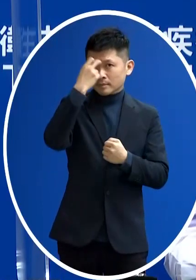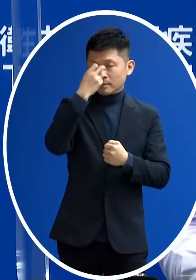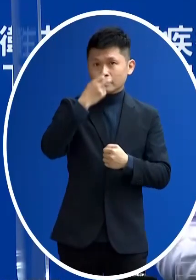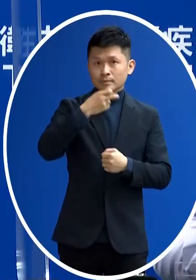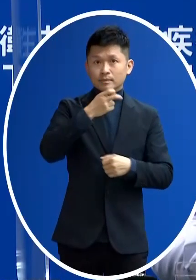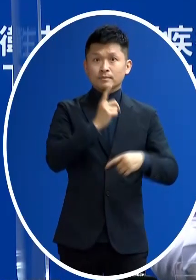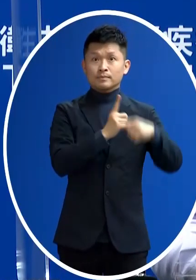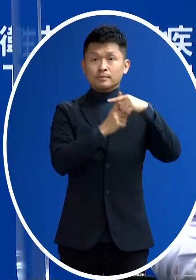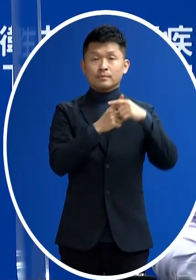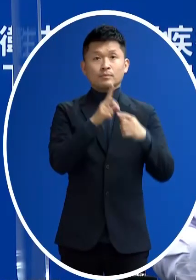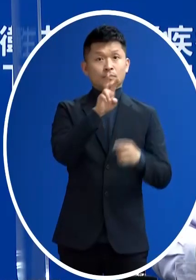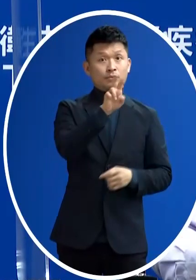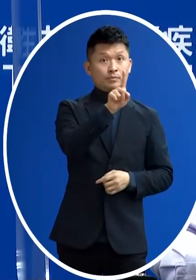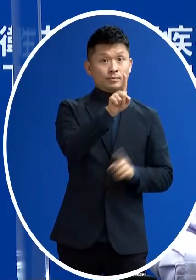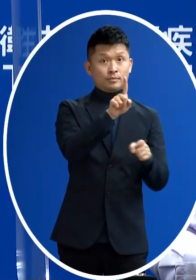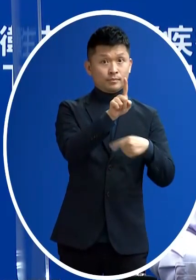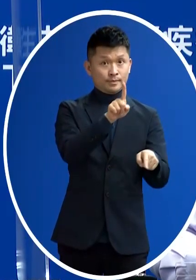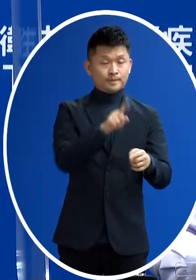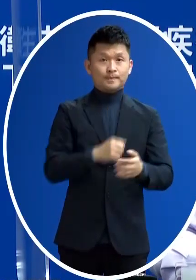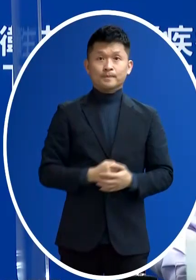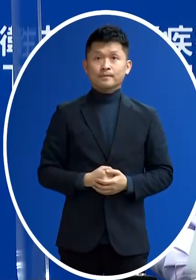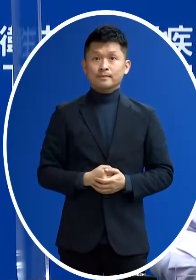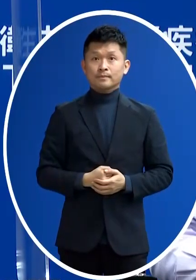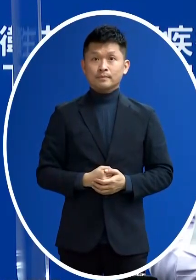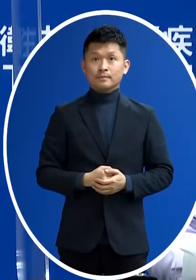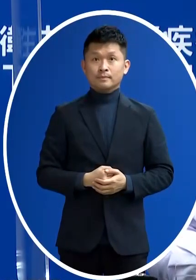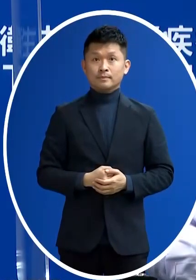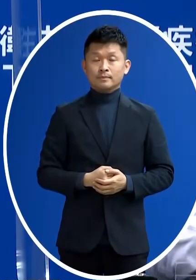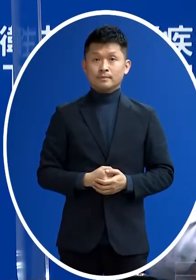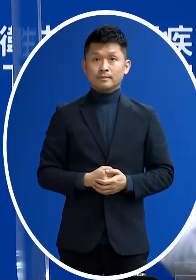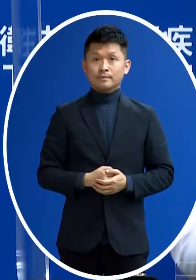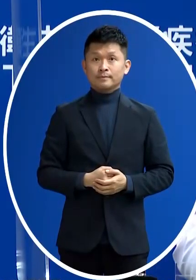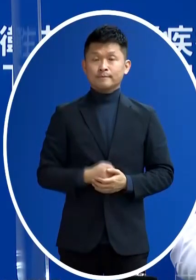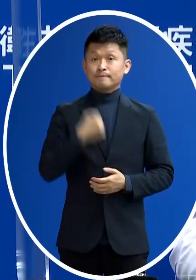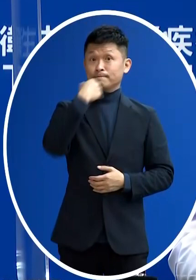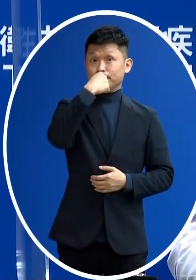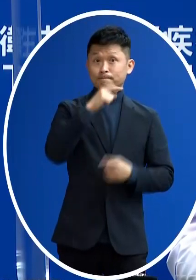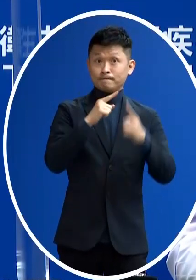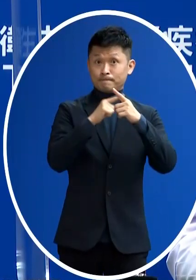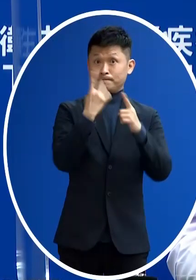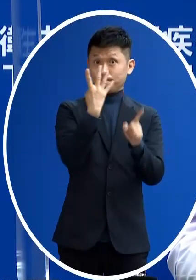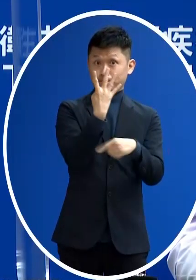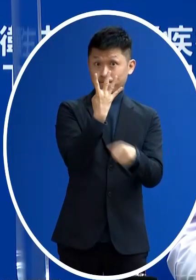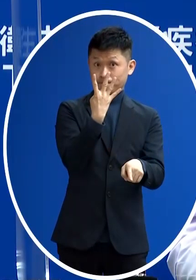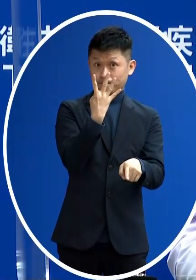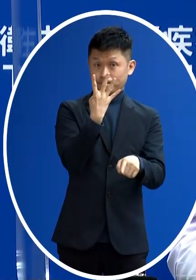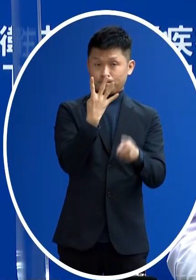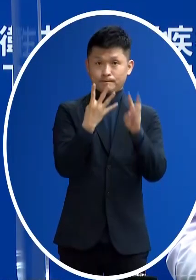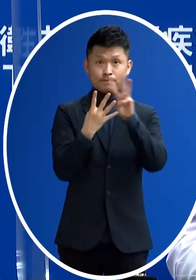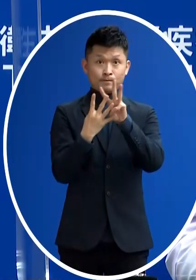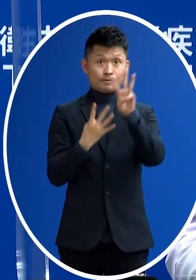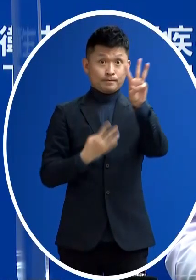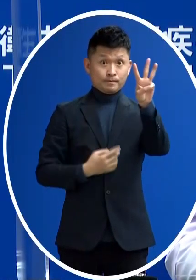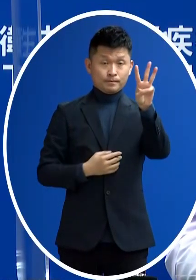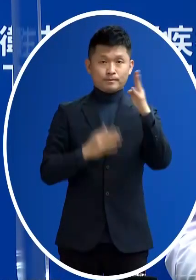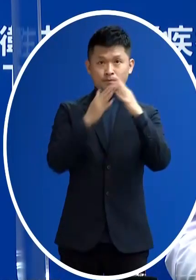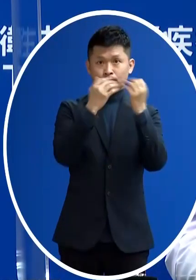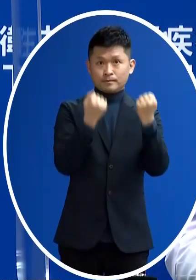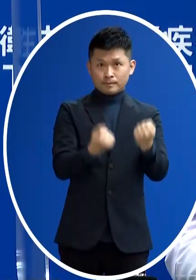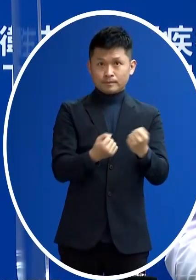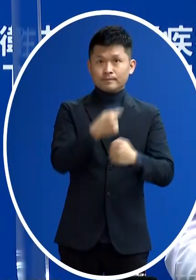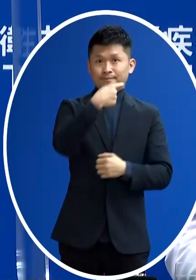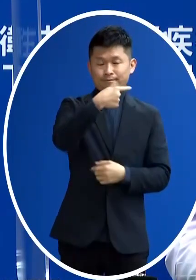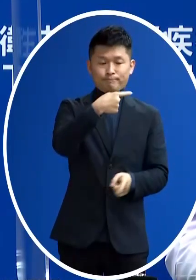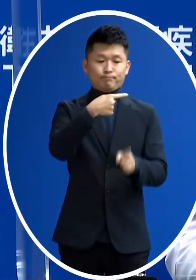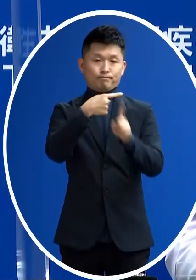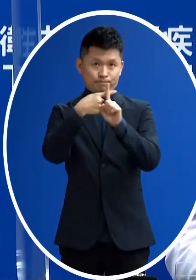裁剪有21例，那这四里面哈，有3例哈都是居隔阴转